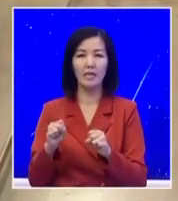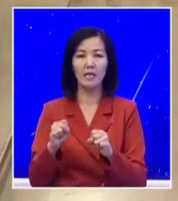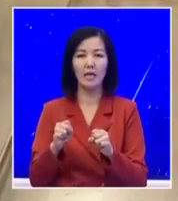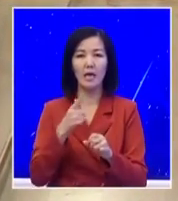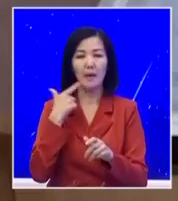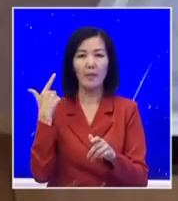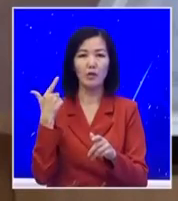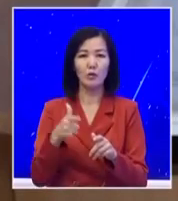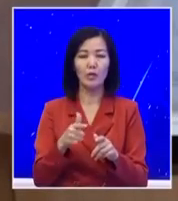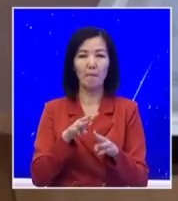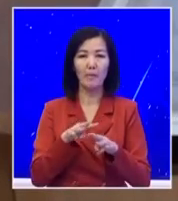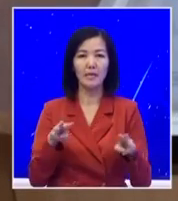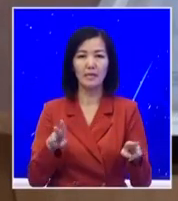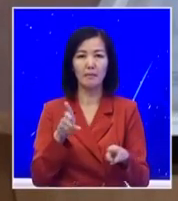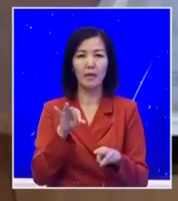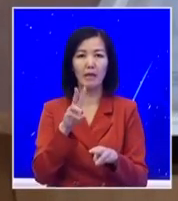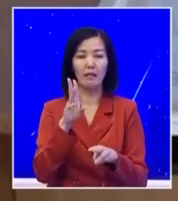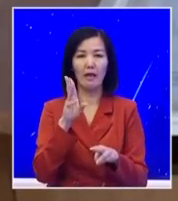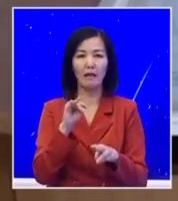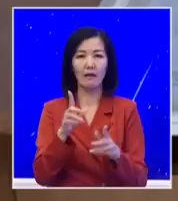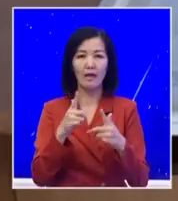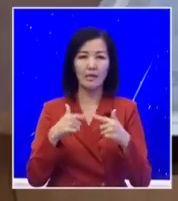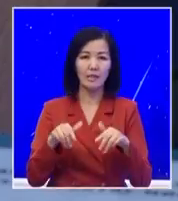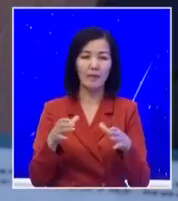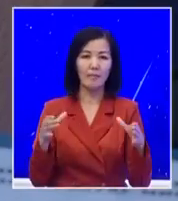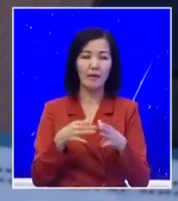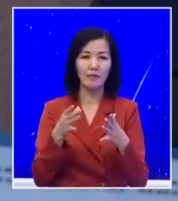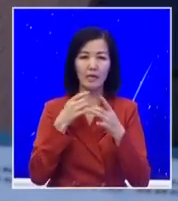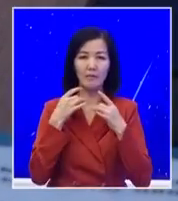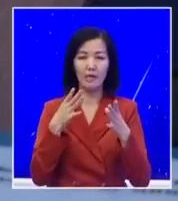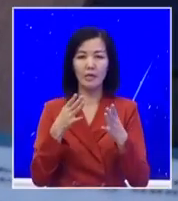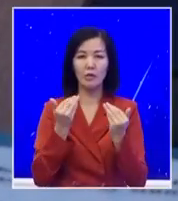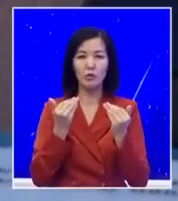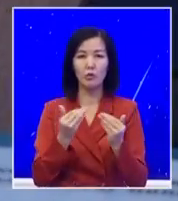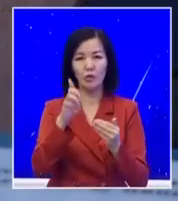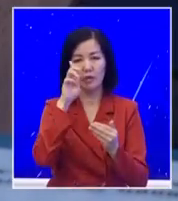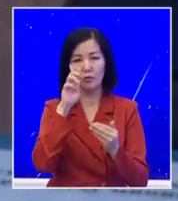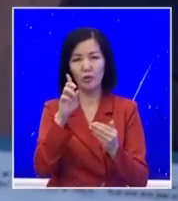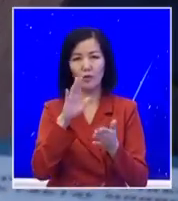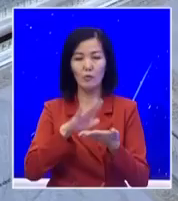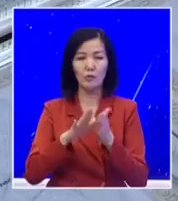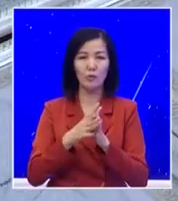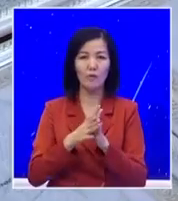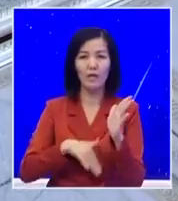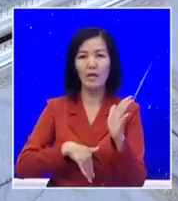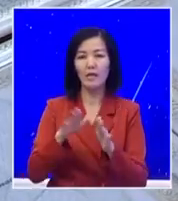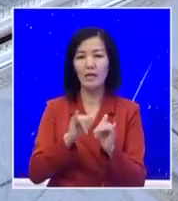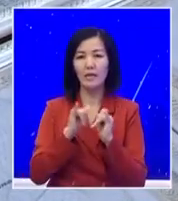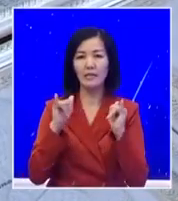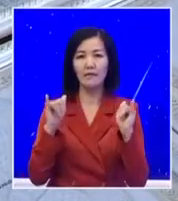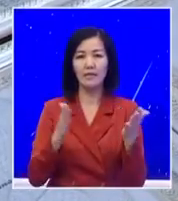почетную грамоту от министра Ержана Биртанова. Собравшиеся отметили, что государство сегодня создает все условия для развития